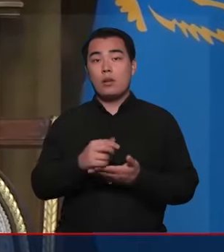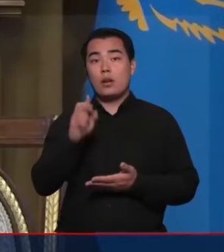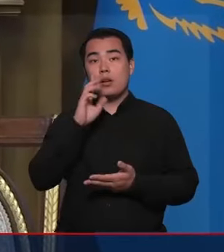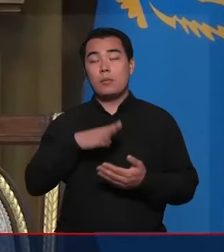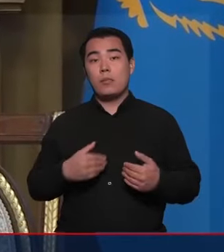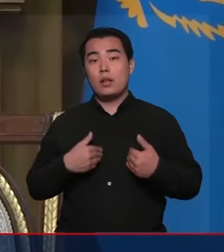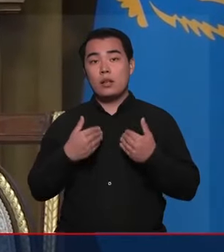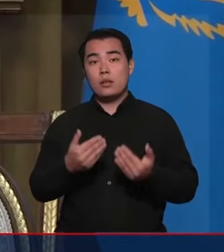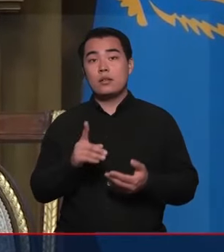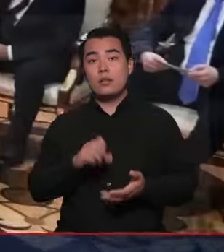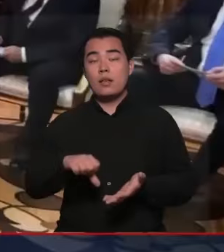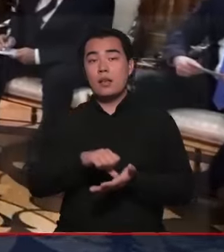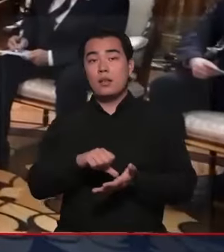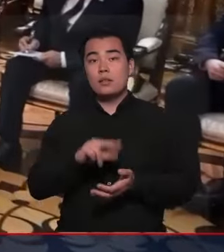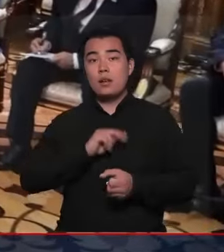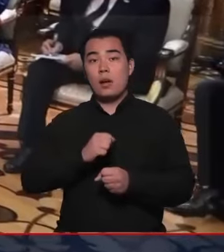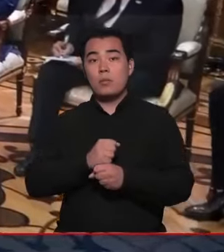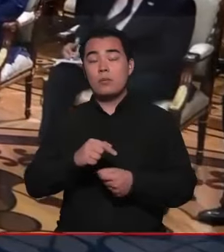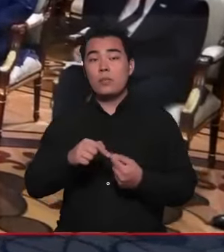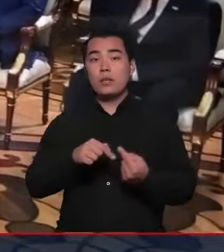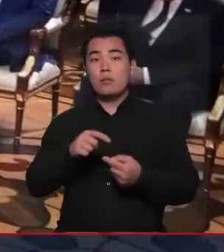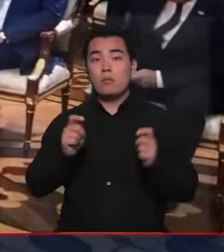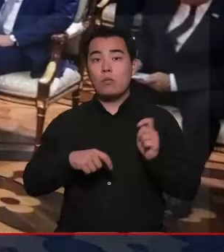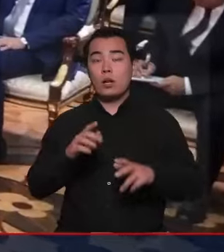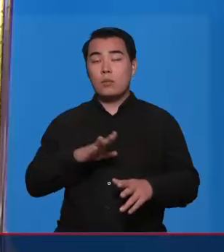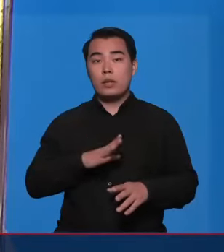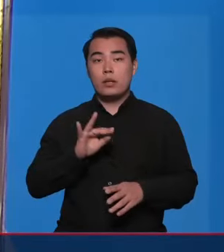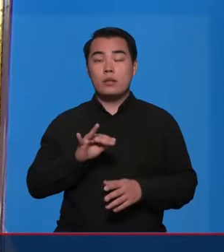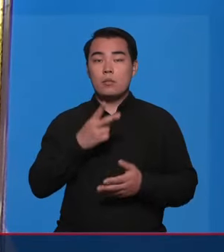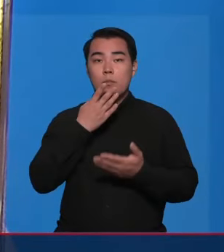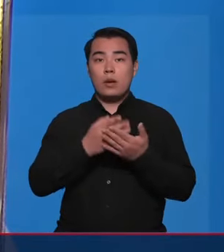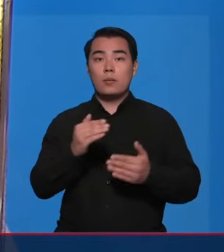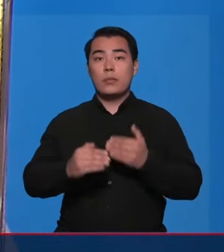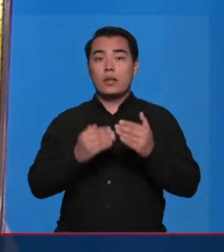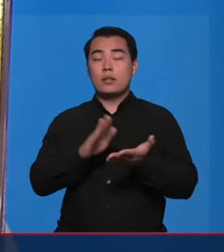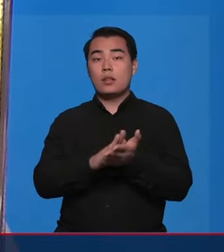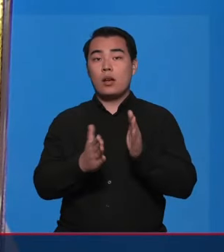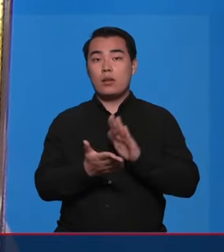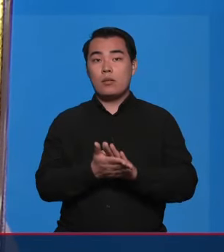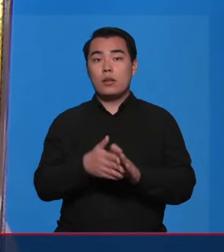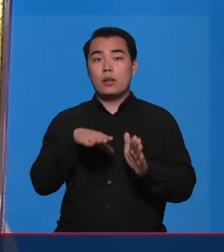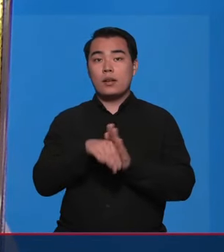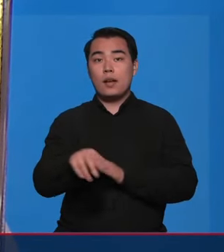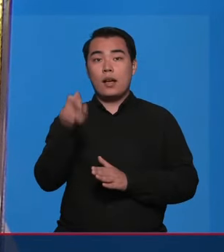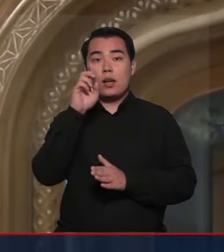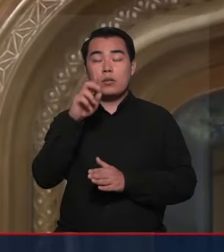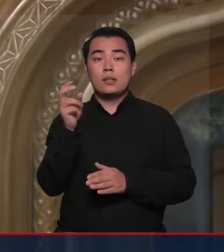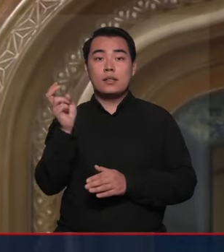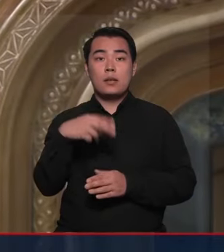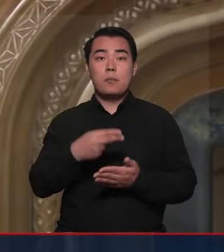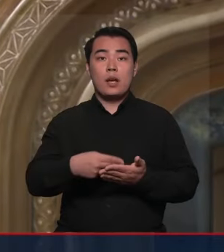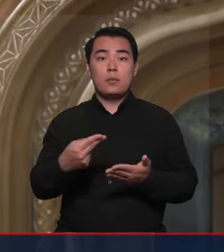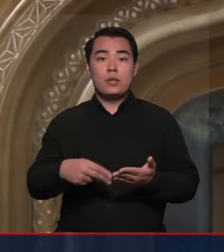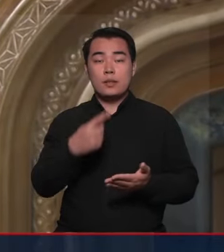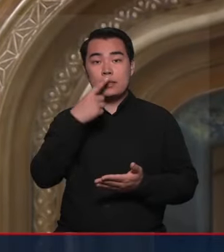государства поблагодарил его за содействие в проведении бизнес-форума, отметив, что достигнутые договоренности в ходе государственного визита